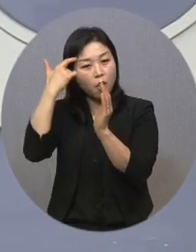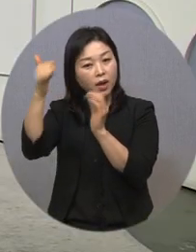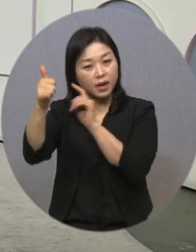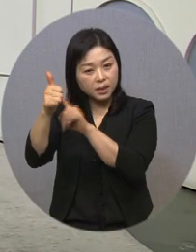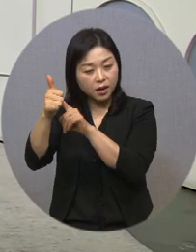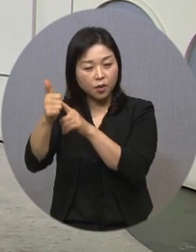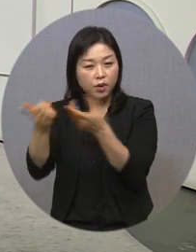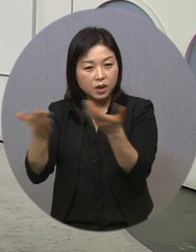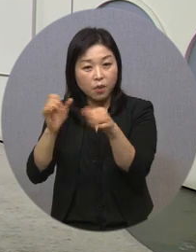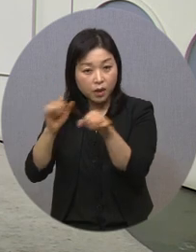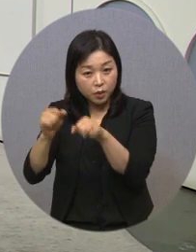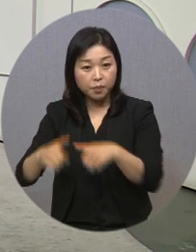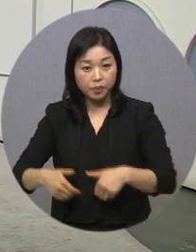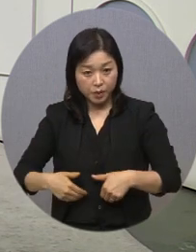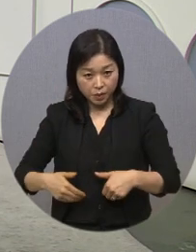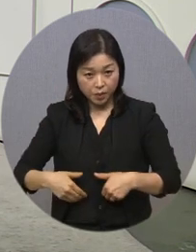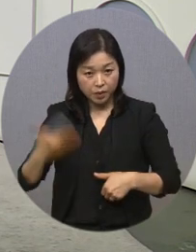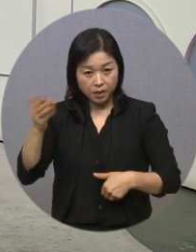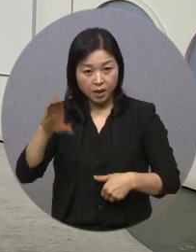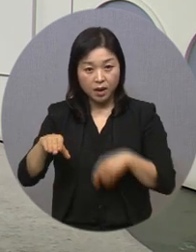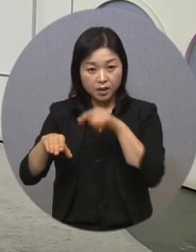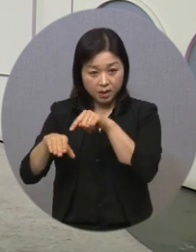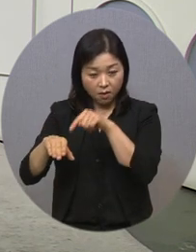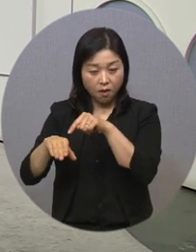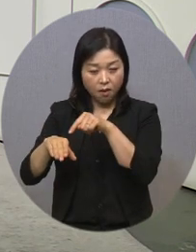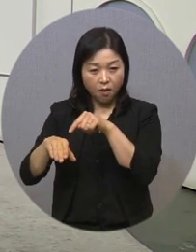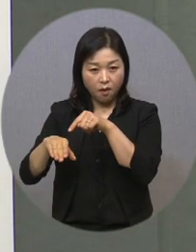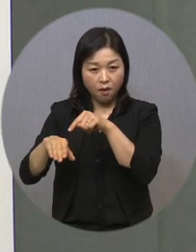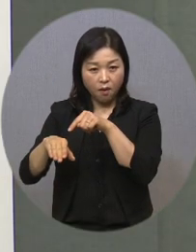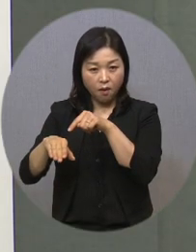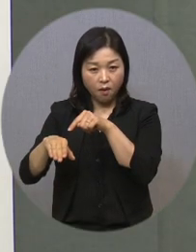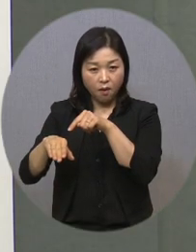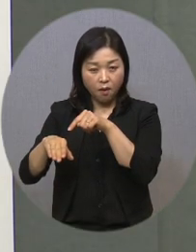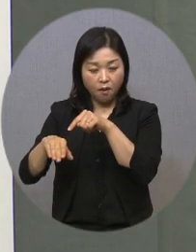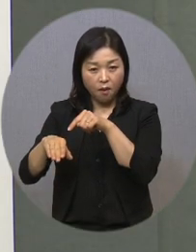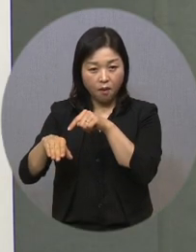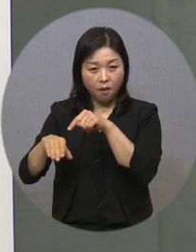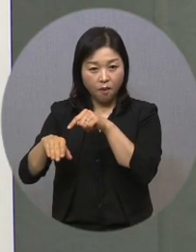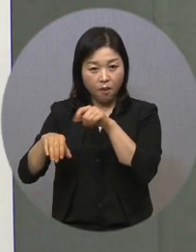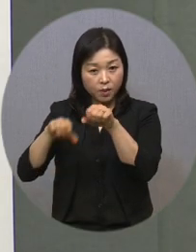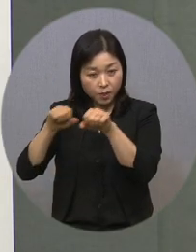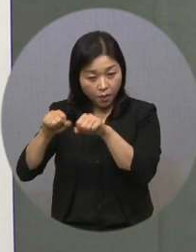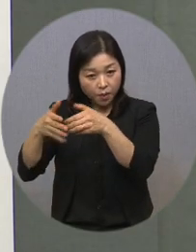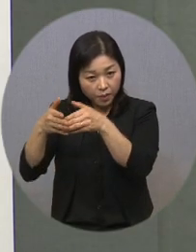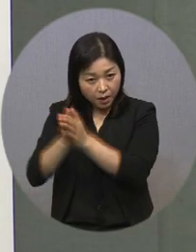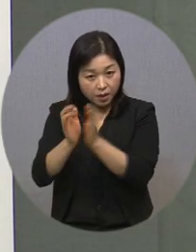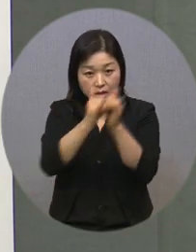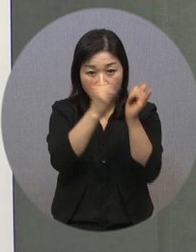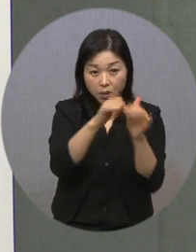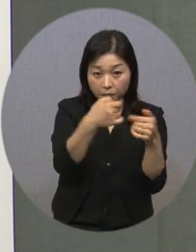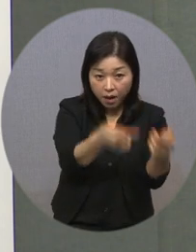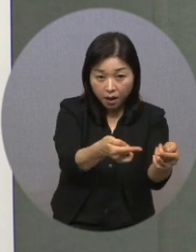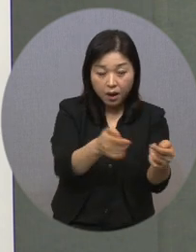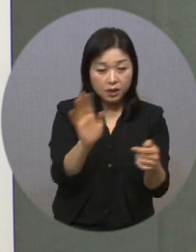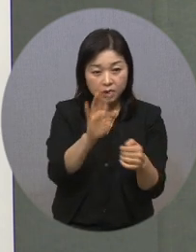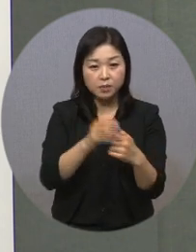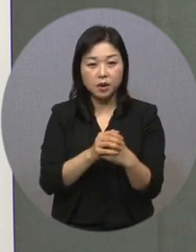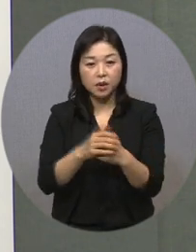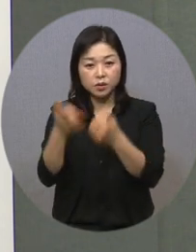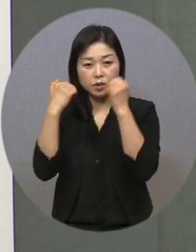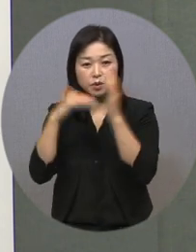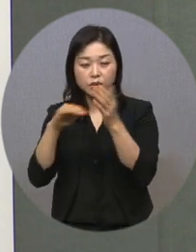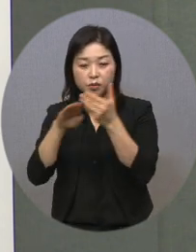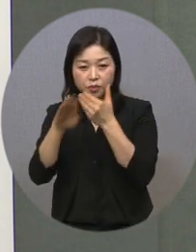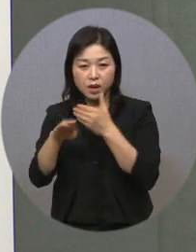하는데, 목회자를 하시다가 어디 사회로 나오셨나요? 아니면 아예